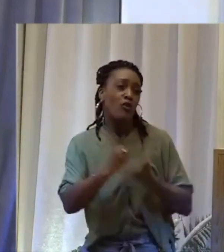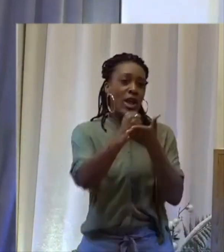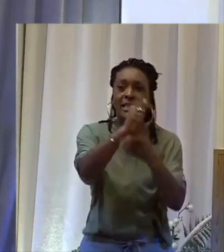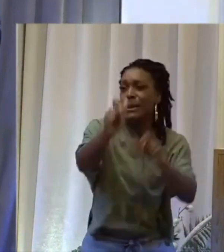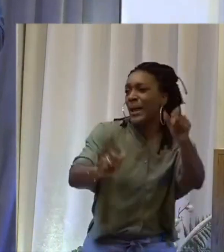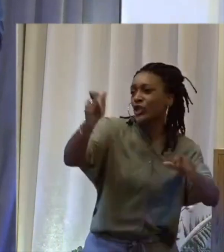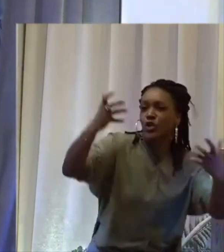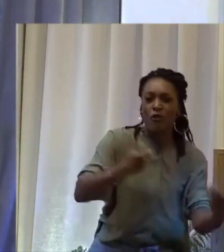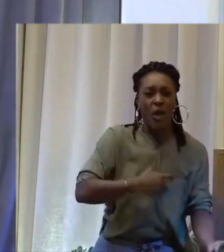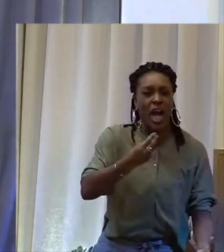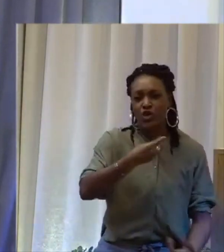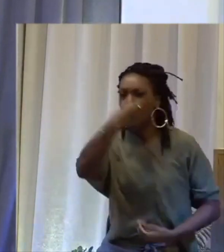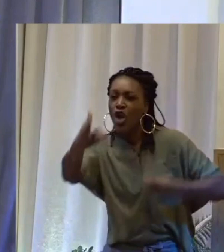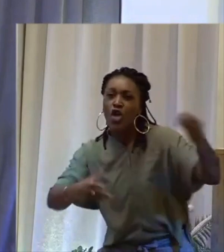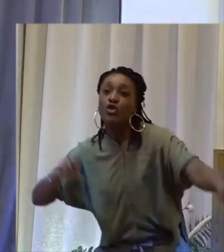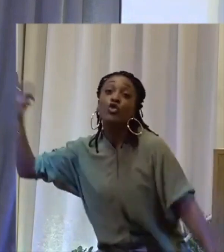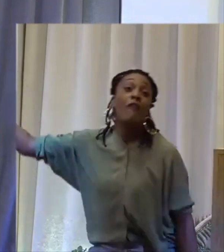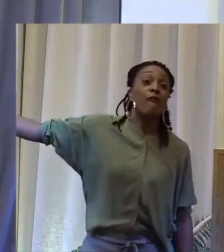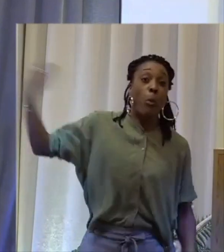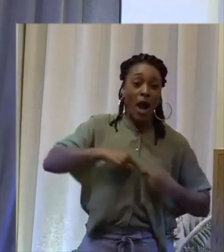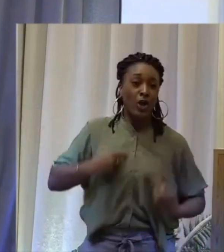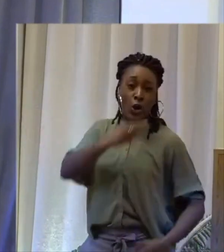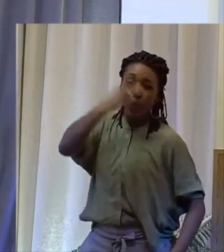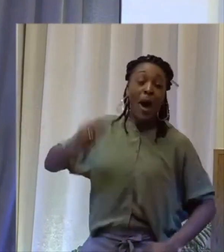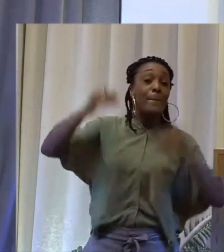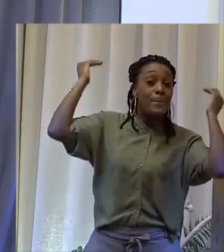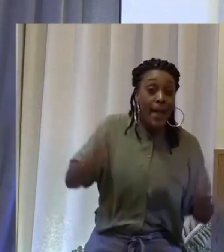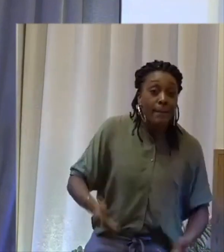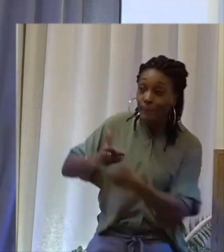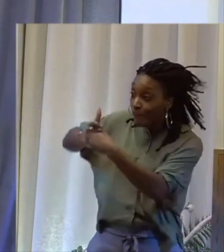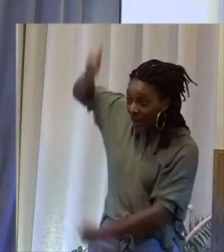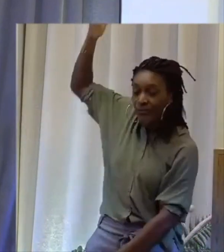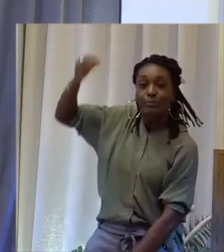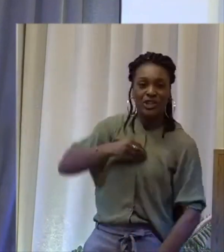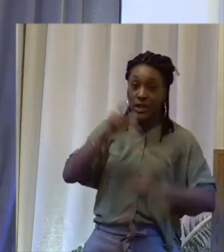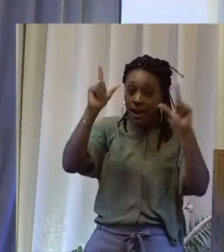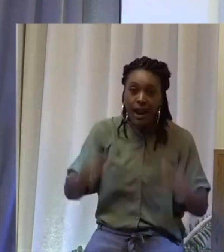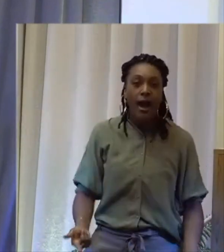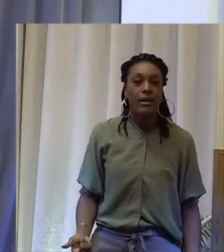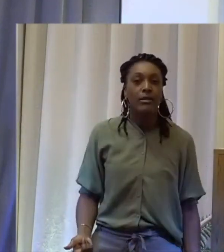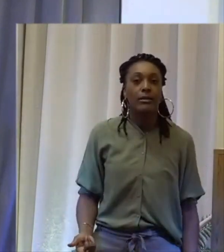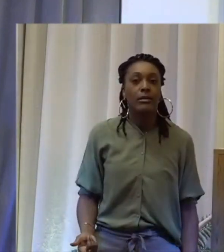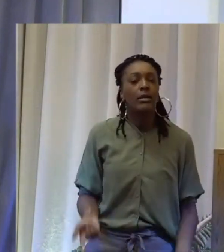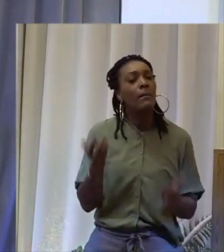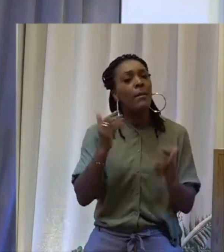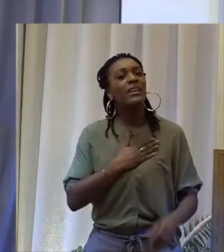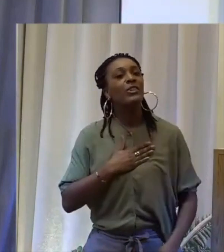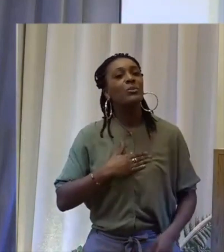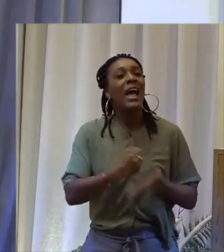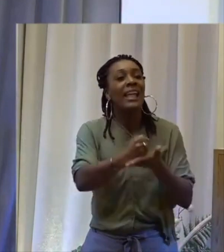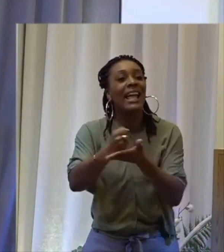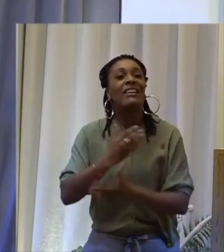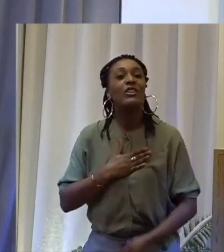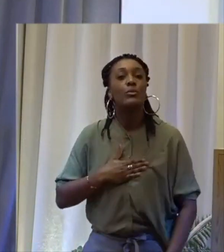l'humanité entière, aux yeux de Dieu, c'est caduc. Ça ne vaut rien. Pourtant, ça fait du bien. Mais aux yeux de